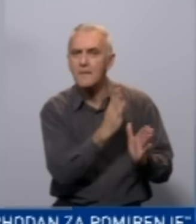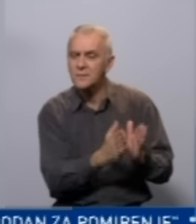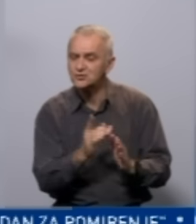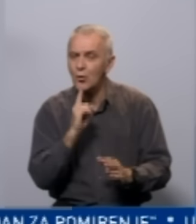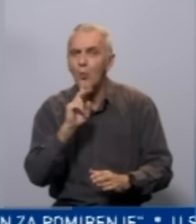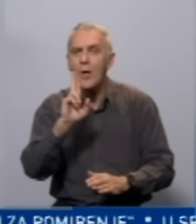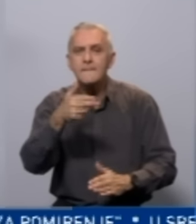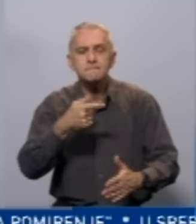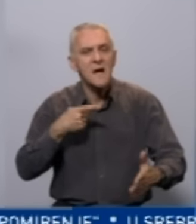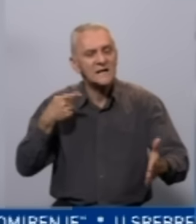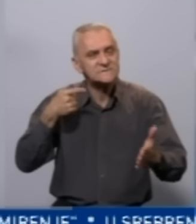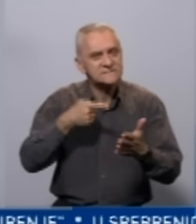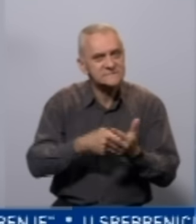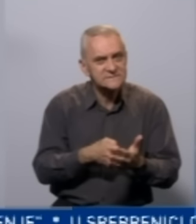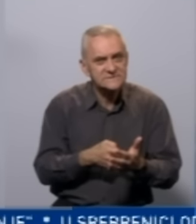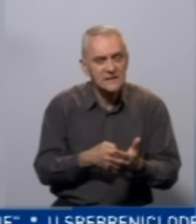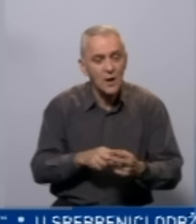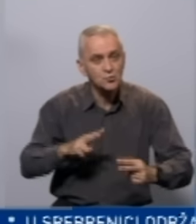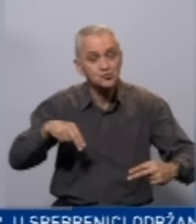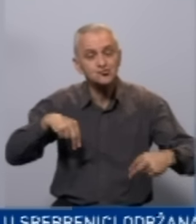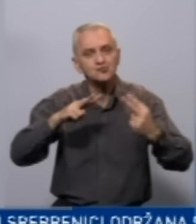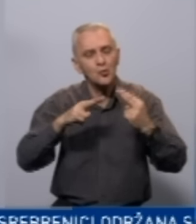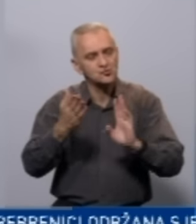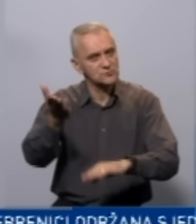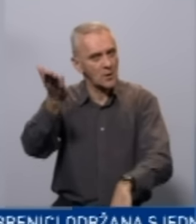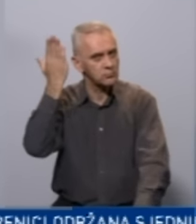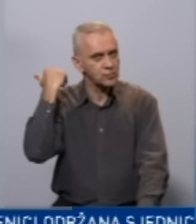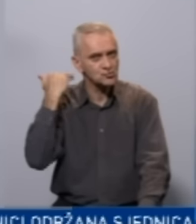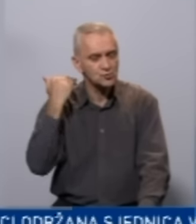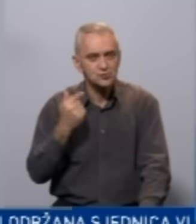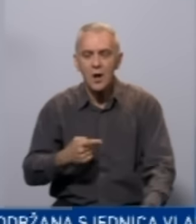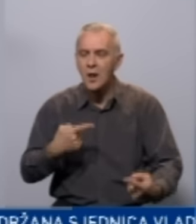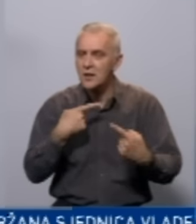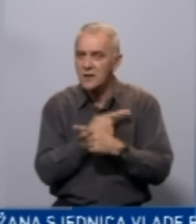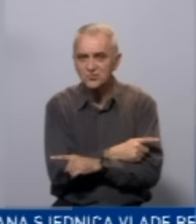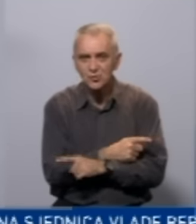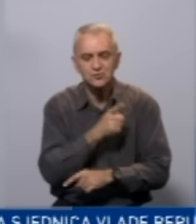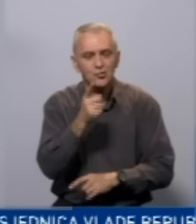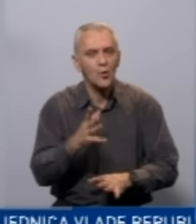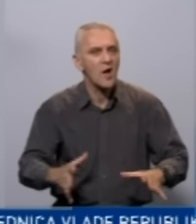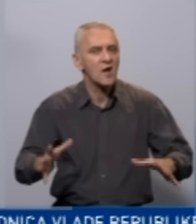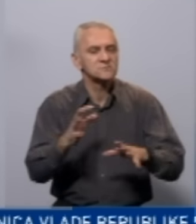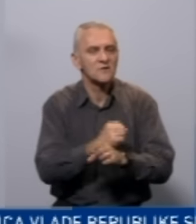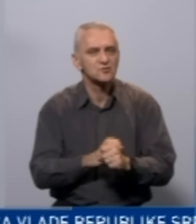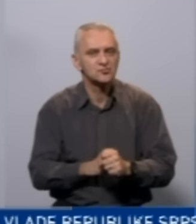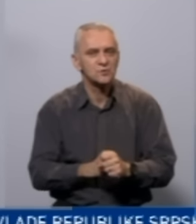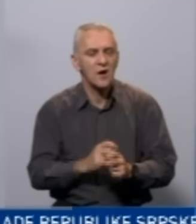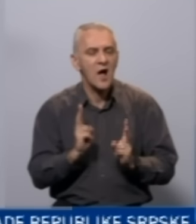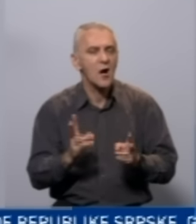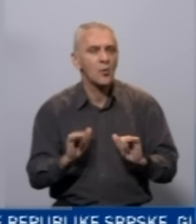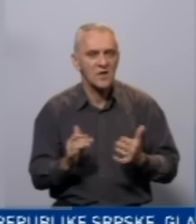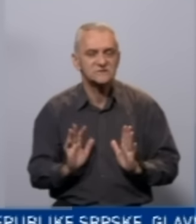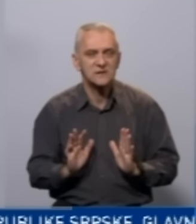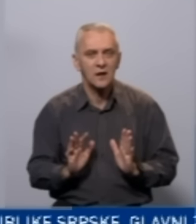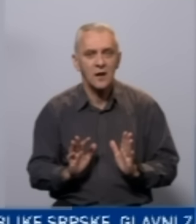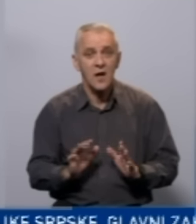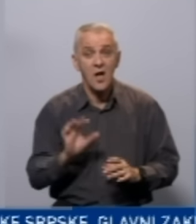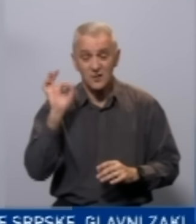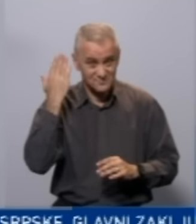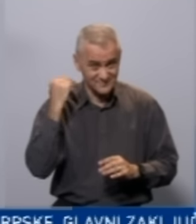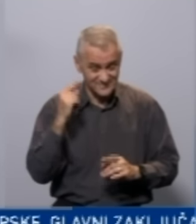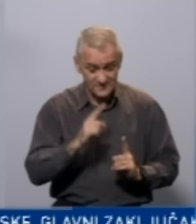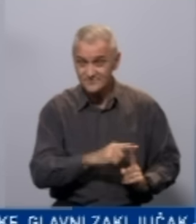za cilj da se suoči sa prošlošću. Nažalost, to se završilo na način na koji jeste. Od tada imamo na